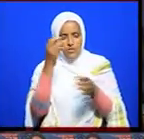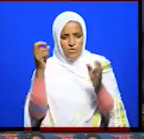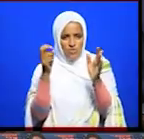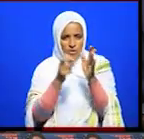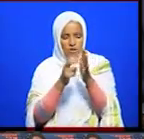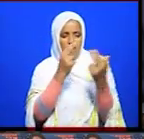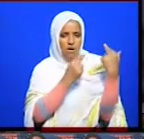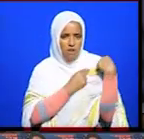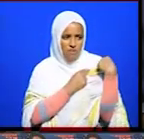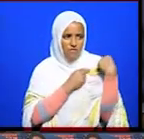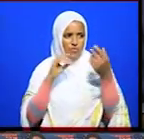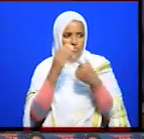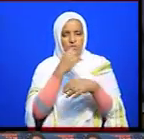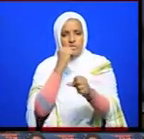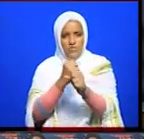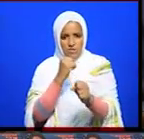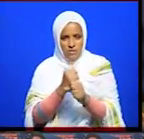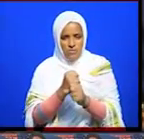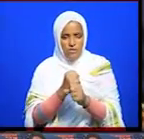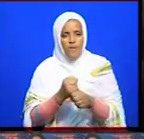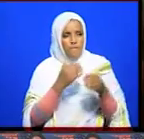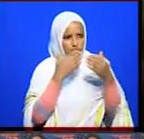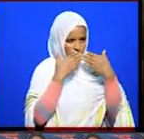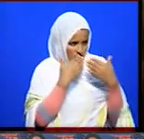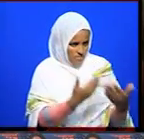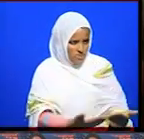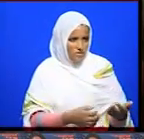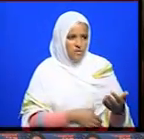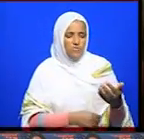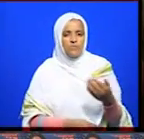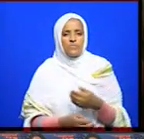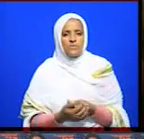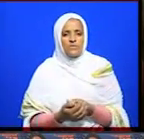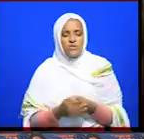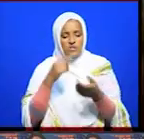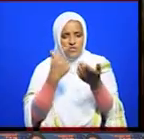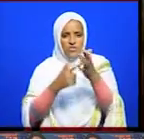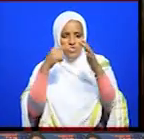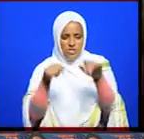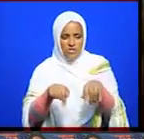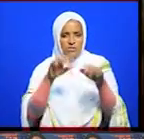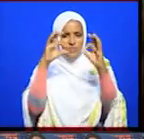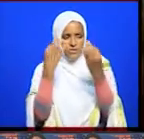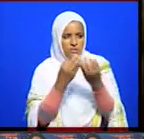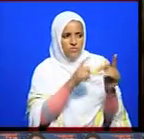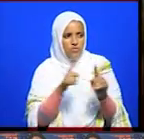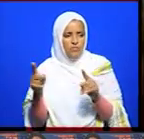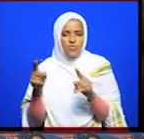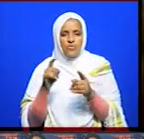የስብከተ ወንጌል ኃላፊ ሆኜ እሰራለሁኝ። እናመሰግናለን። እስቲ የዚህ ቤተሰብ